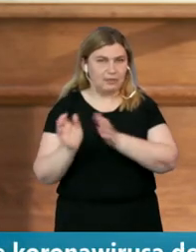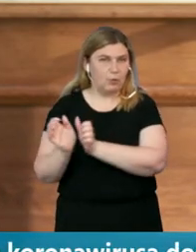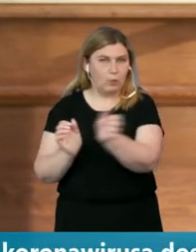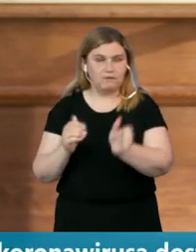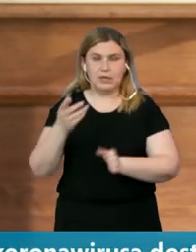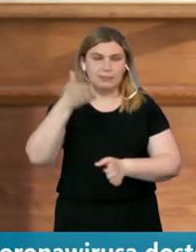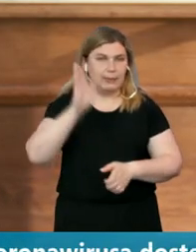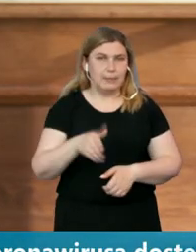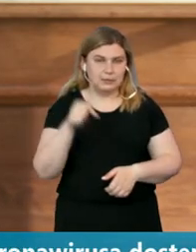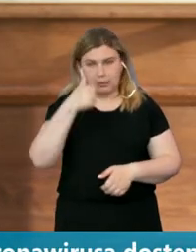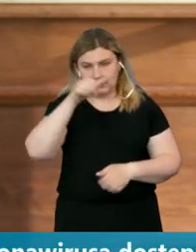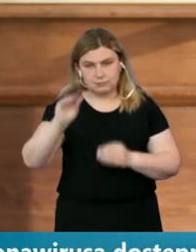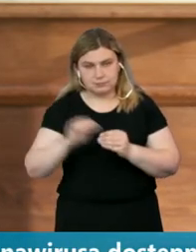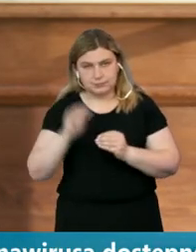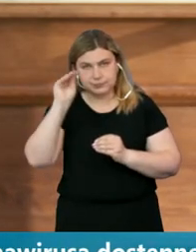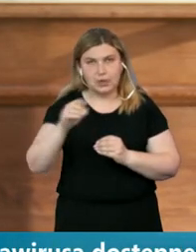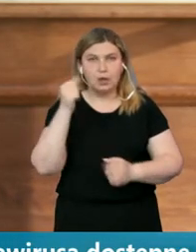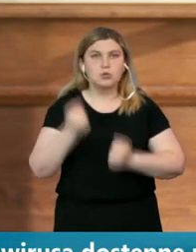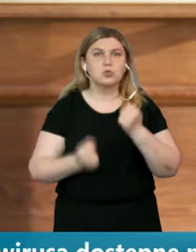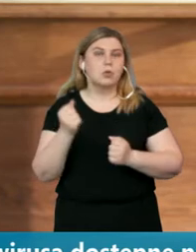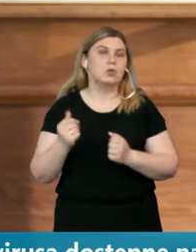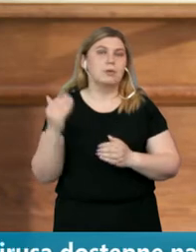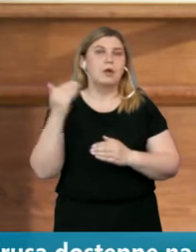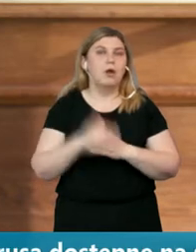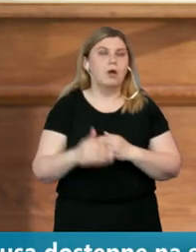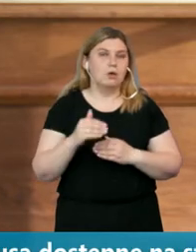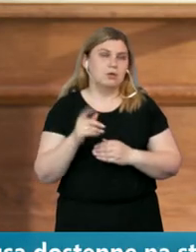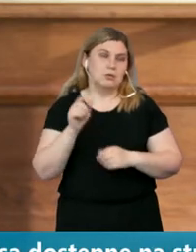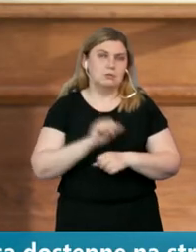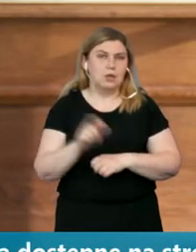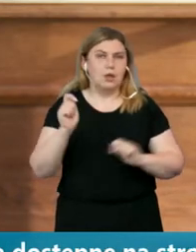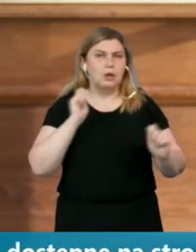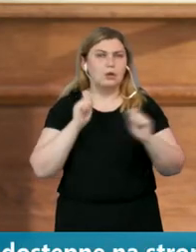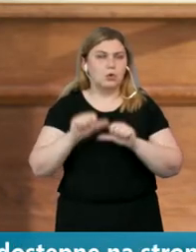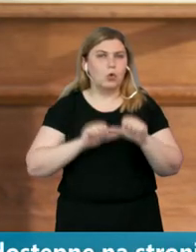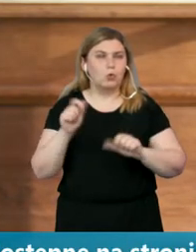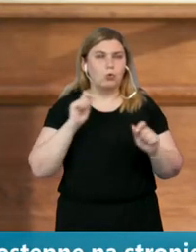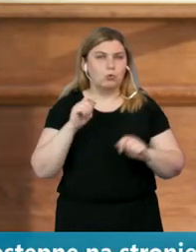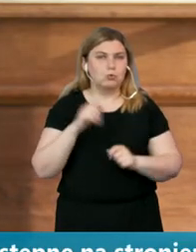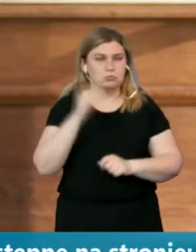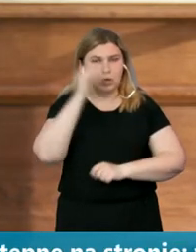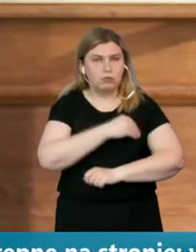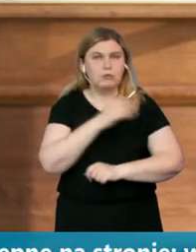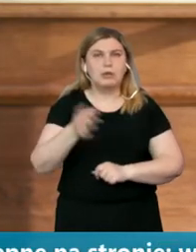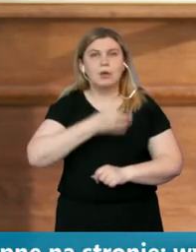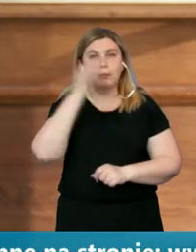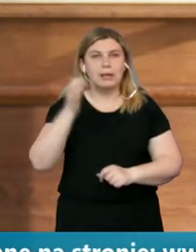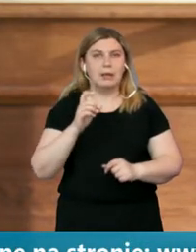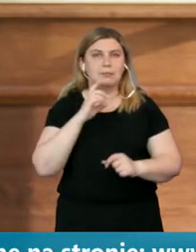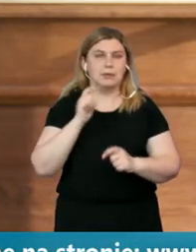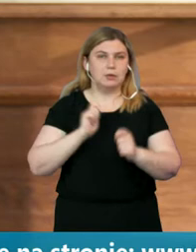to w tym jeszcze trudnym okresie końca roku szkolnego, że to poprawi komunikację z tamtej